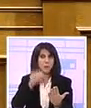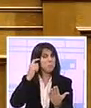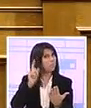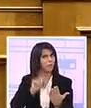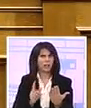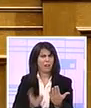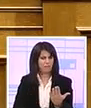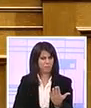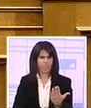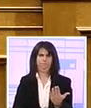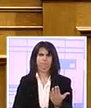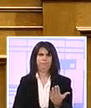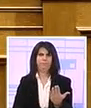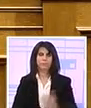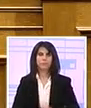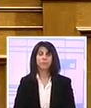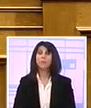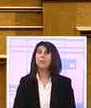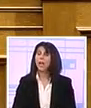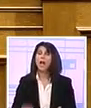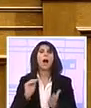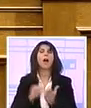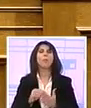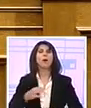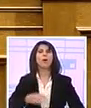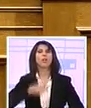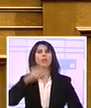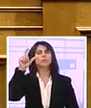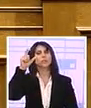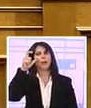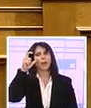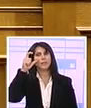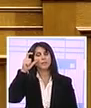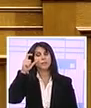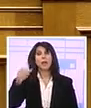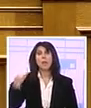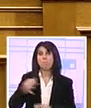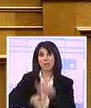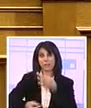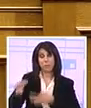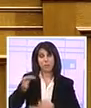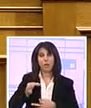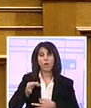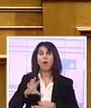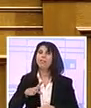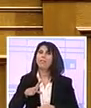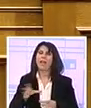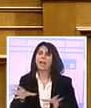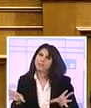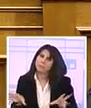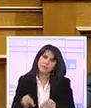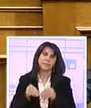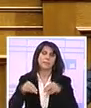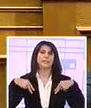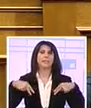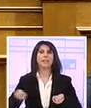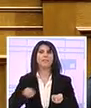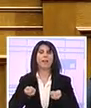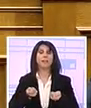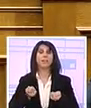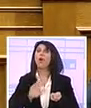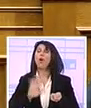Και μάλιστα είπε ο κύριος Σαμαράς ότι δεν θέλει η συγκυβέρνηση αλλά